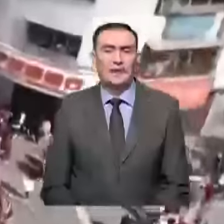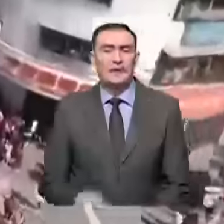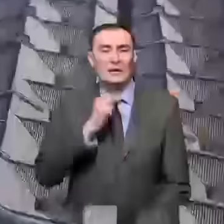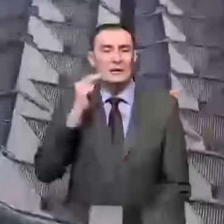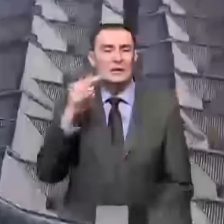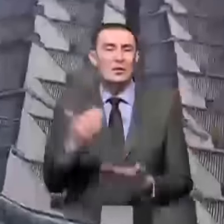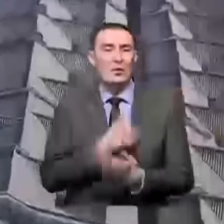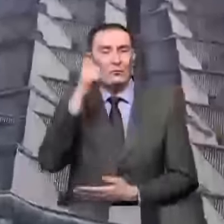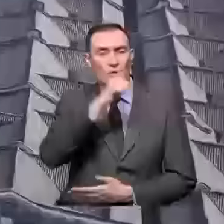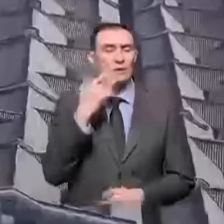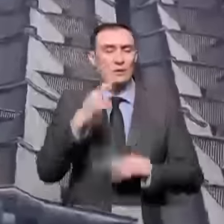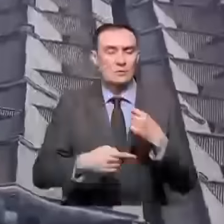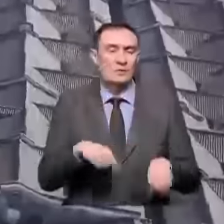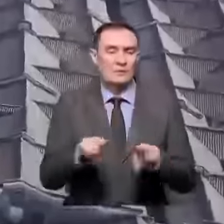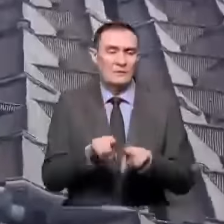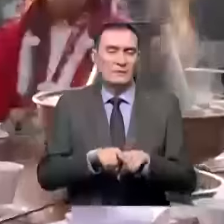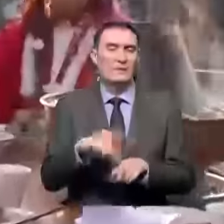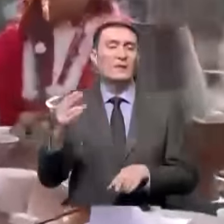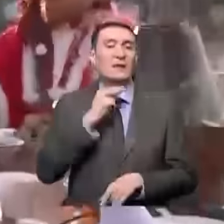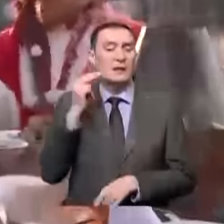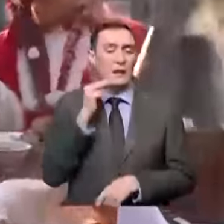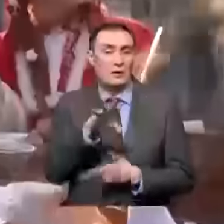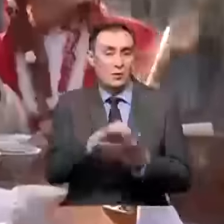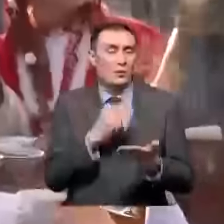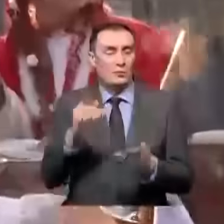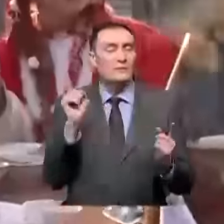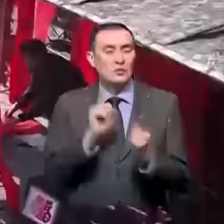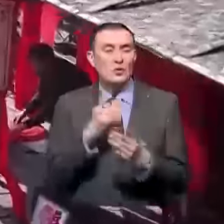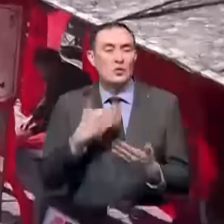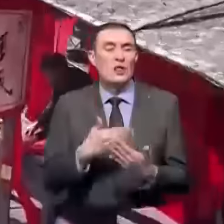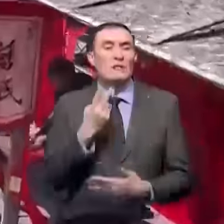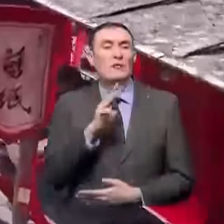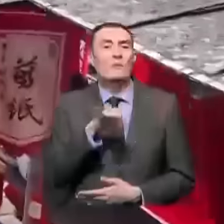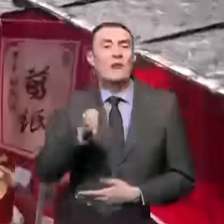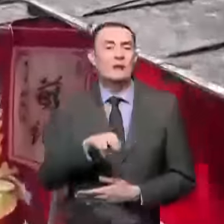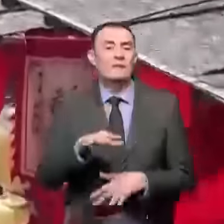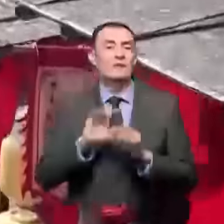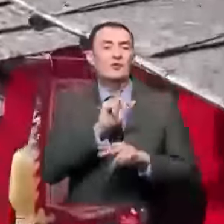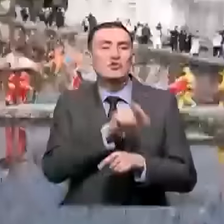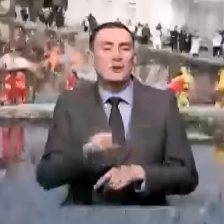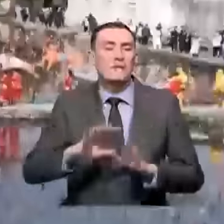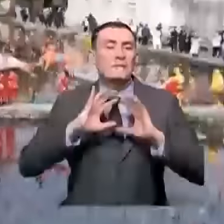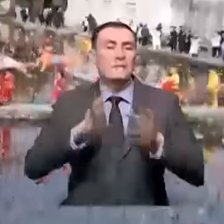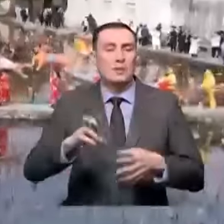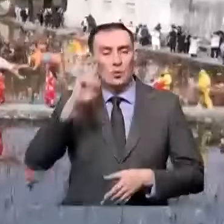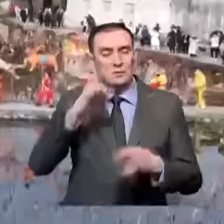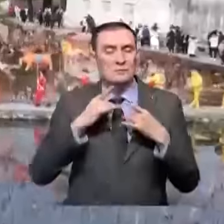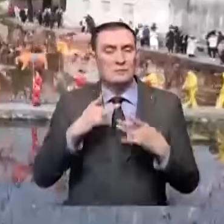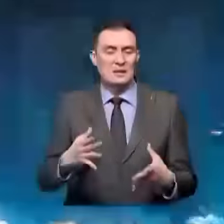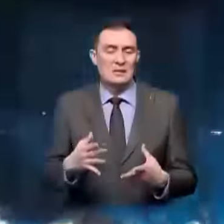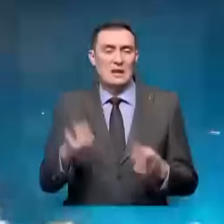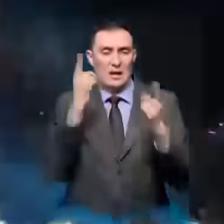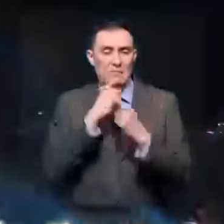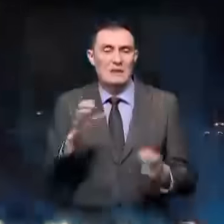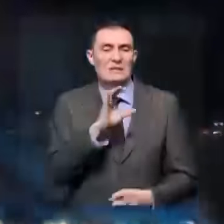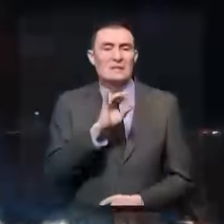Китайский Новый год традиционно ассоциируется с жителями Поднебесной, хотя его встречают около 2 миллиардов человек в мире. Государственные праздники в этот день